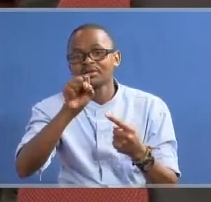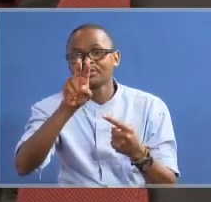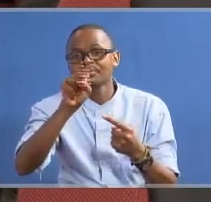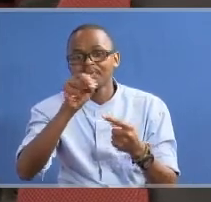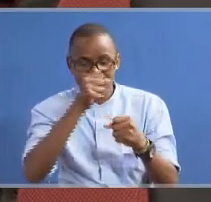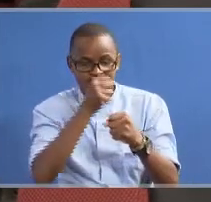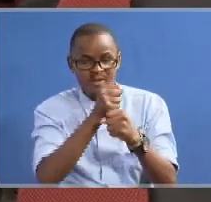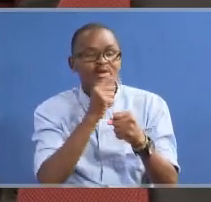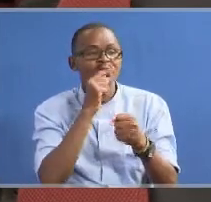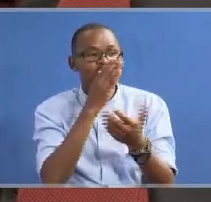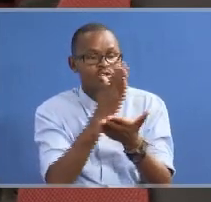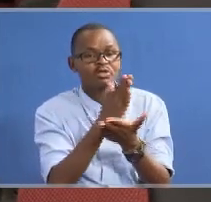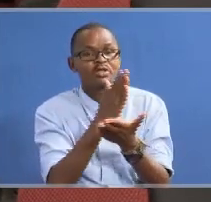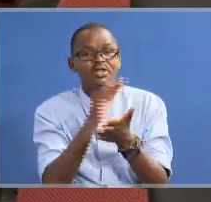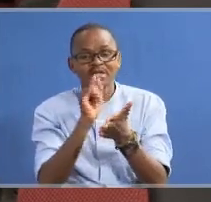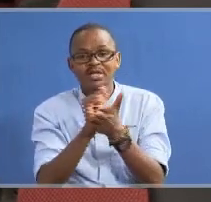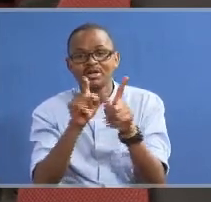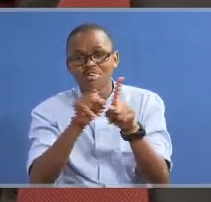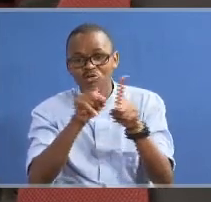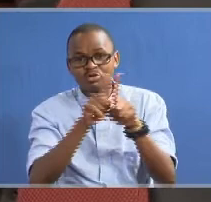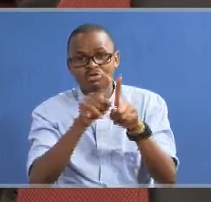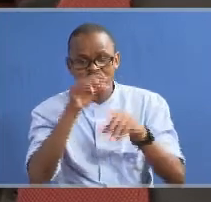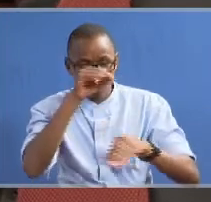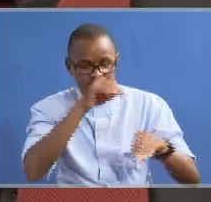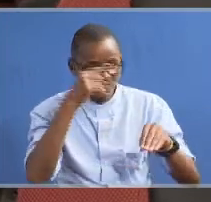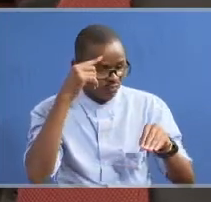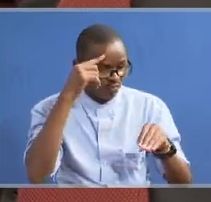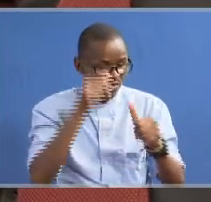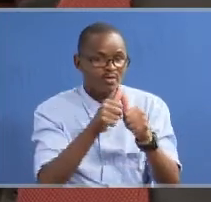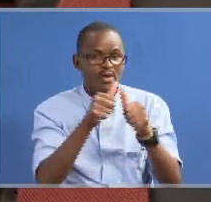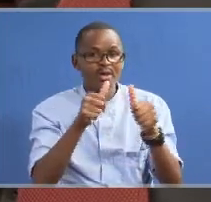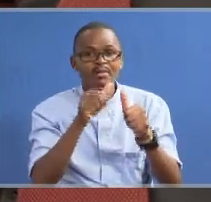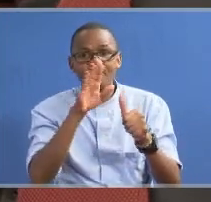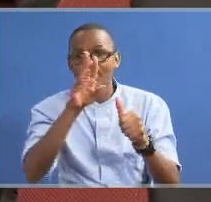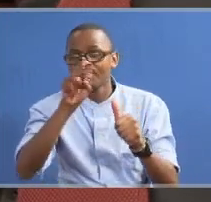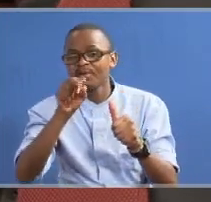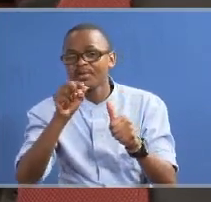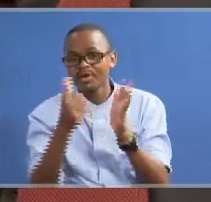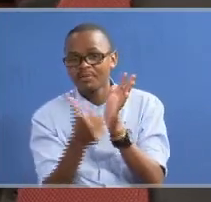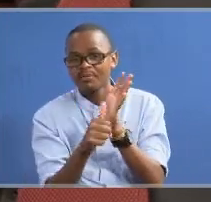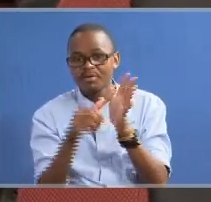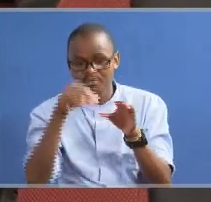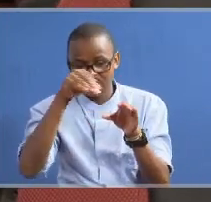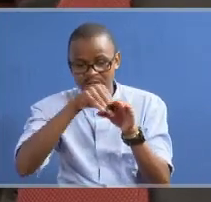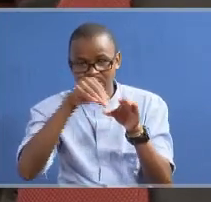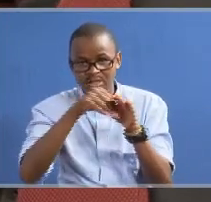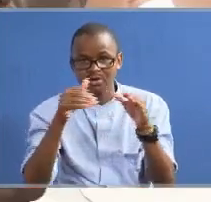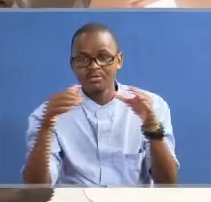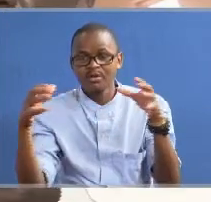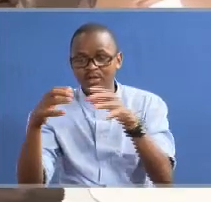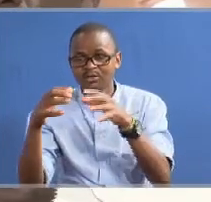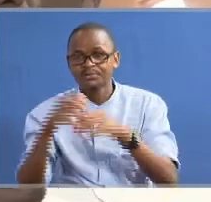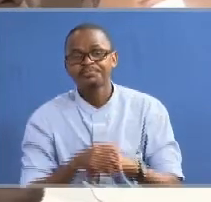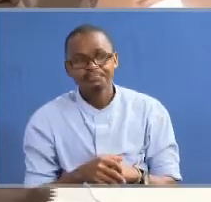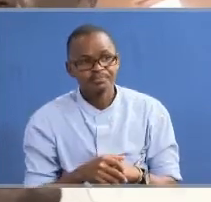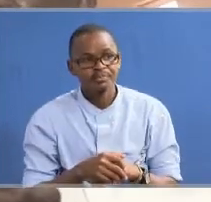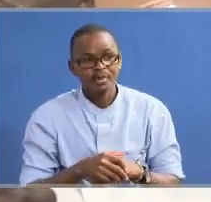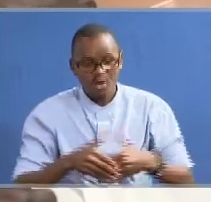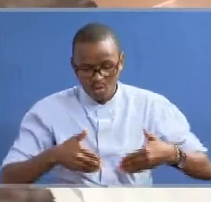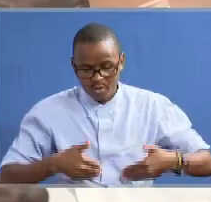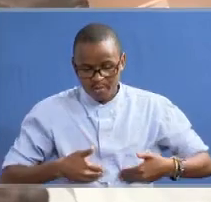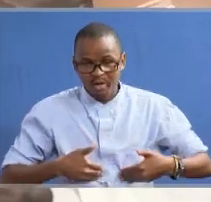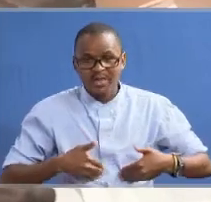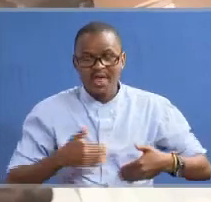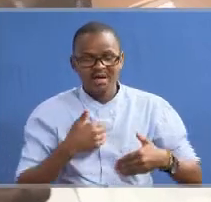can make sure that they also contribute for the well-being of their issues within their respective communities. Kwa kuwa vijana